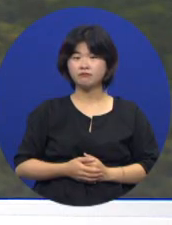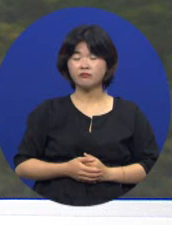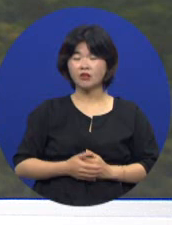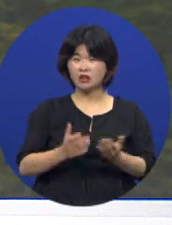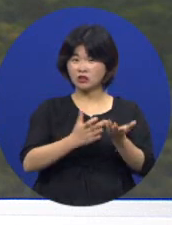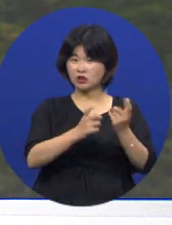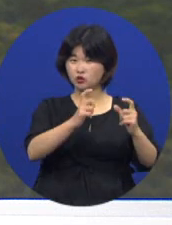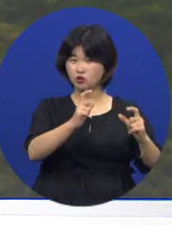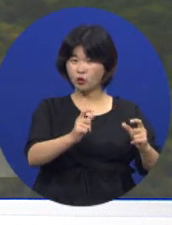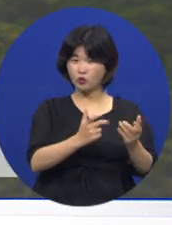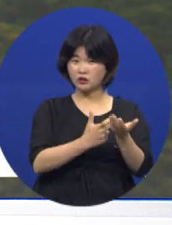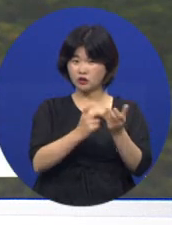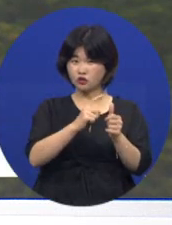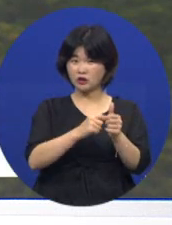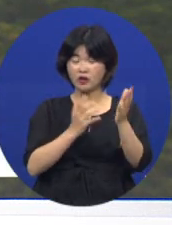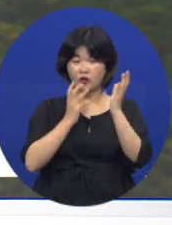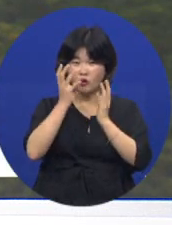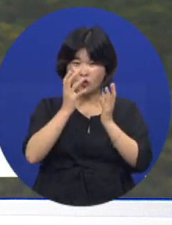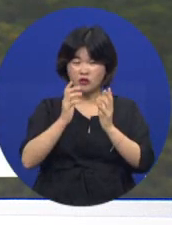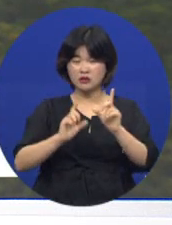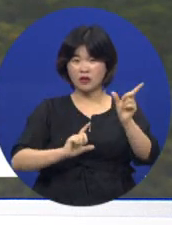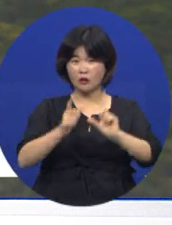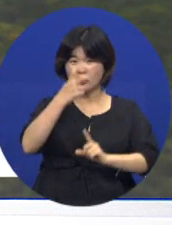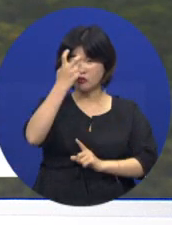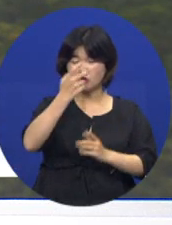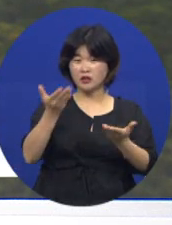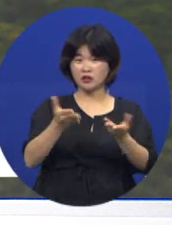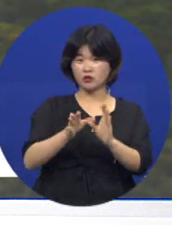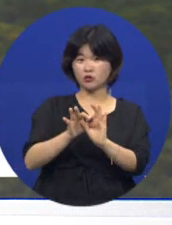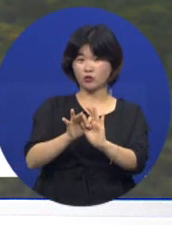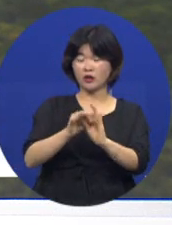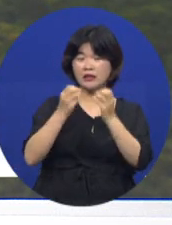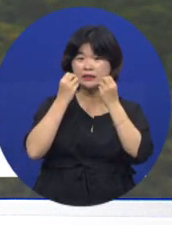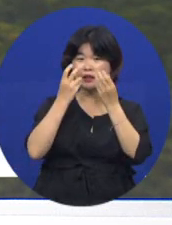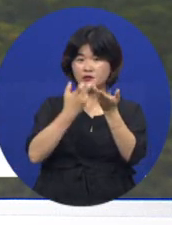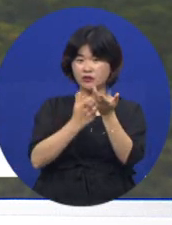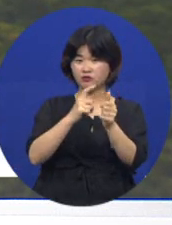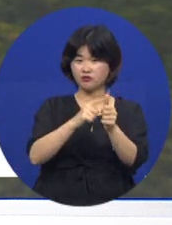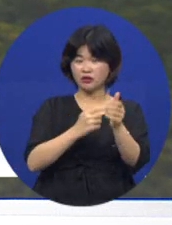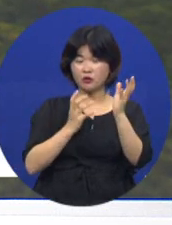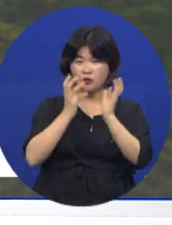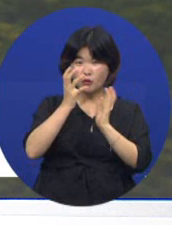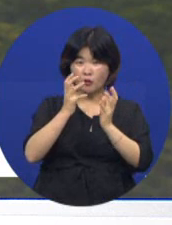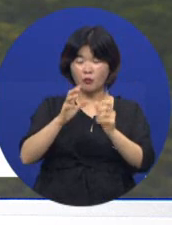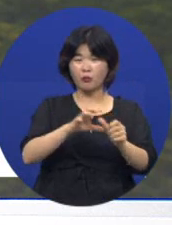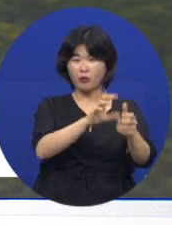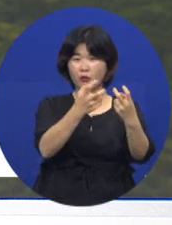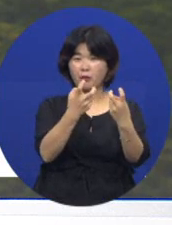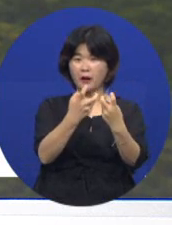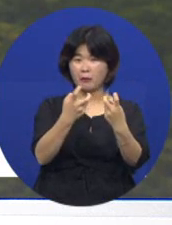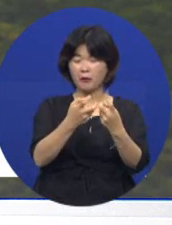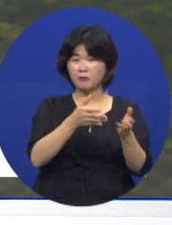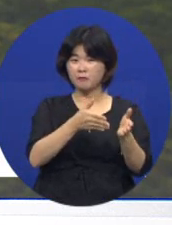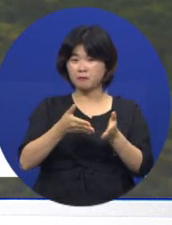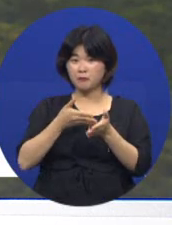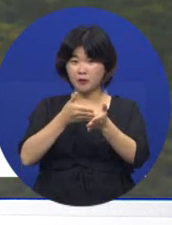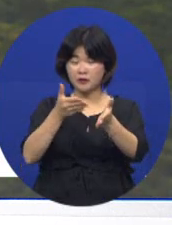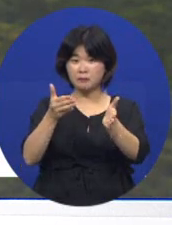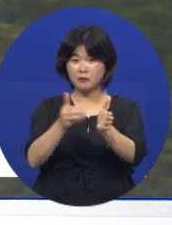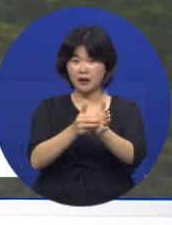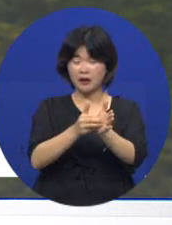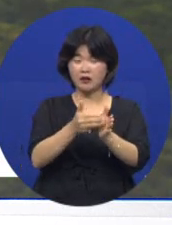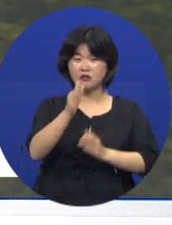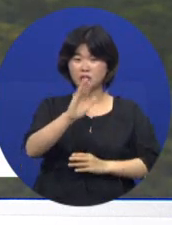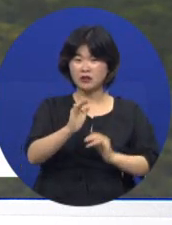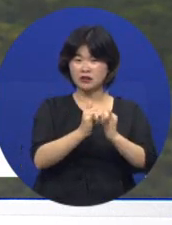제주도가 곶자왈 실태 조사 용역을 통해 새로운 곶자왈 경계와 보호 방안에 제시 햇죠